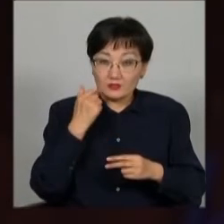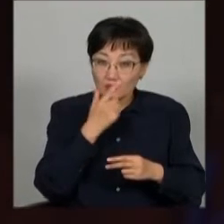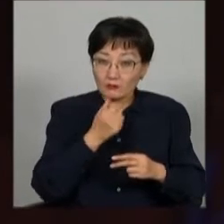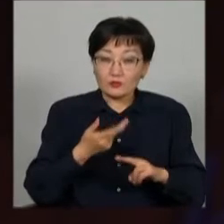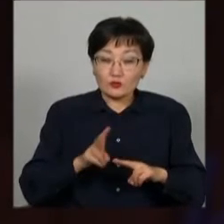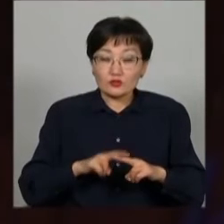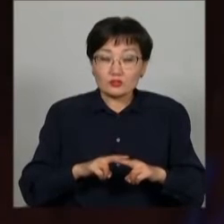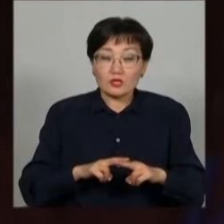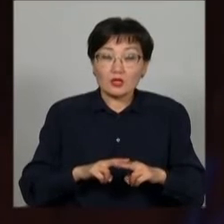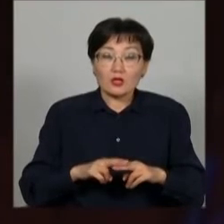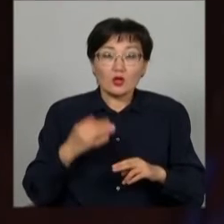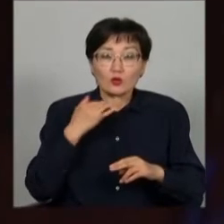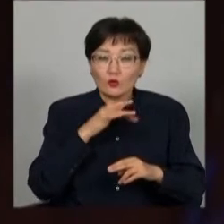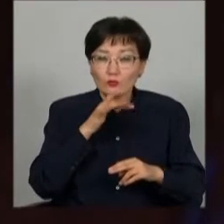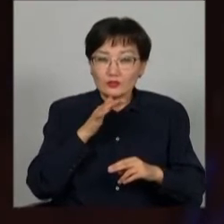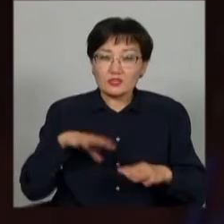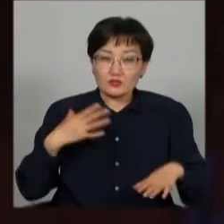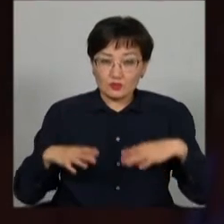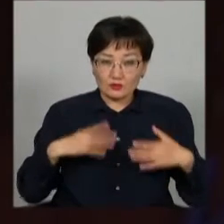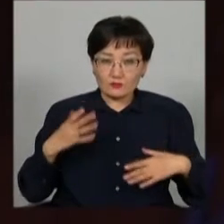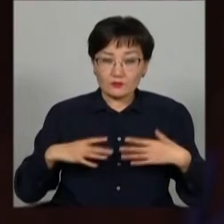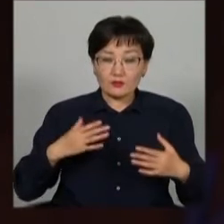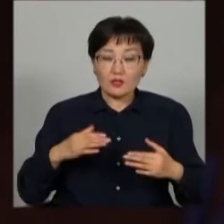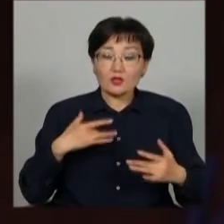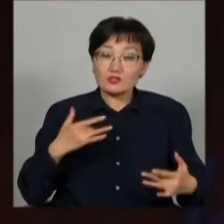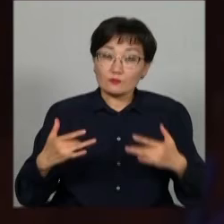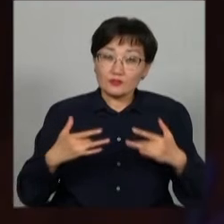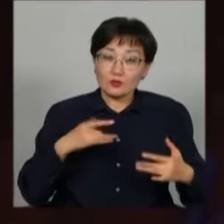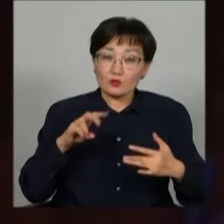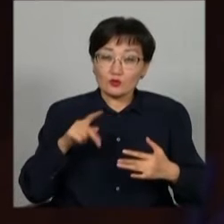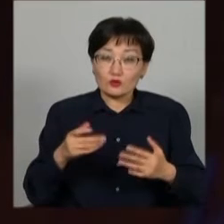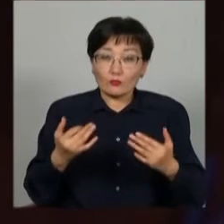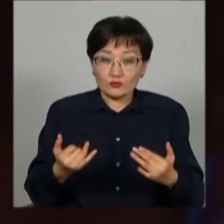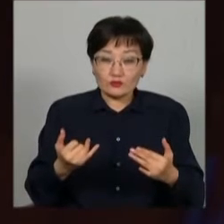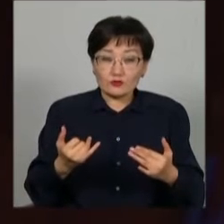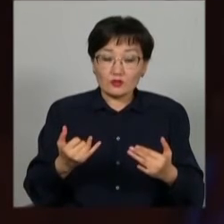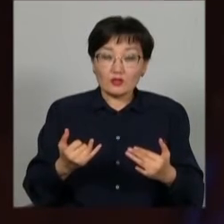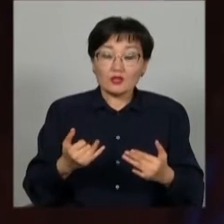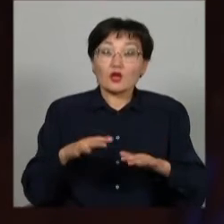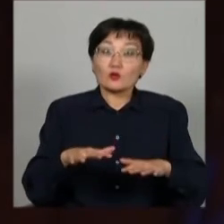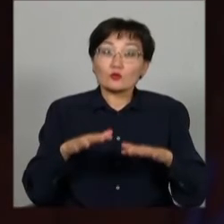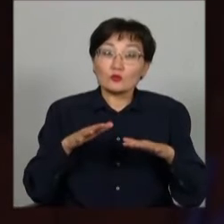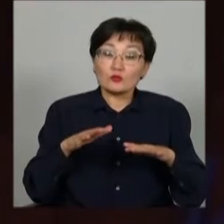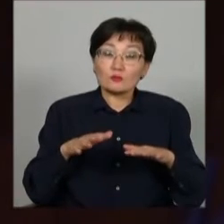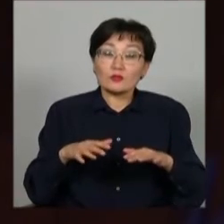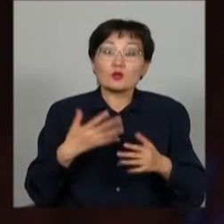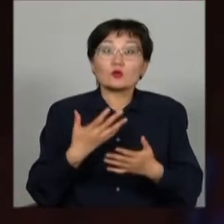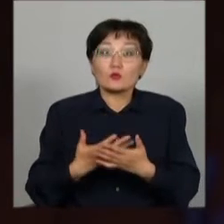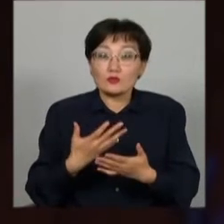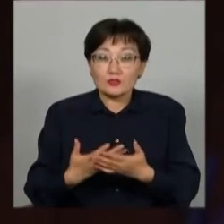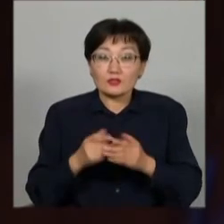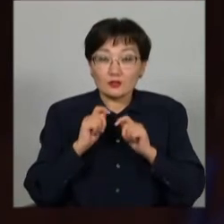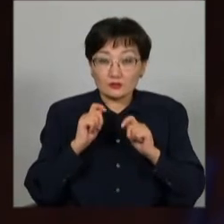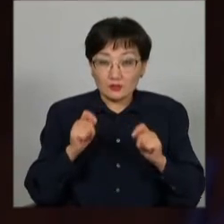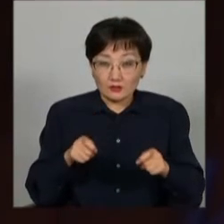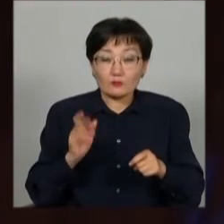Себебі қанша уақыт бойы дайындалған спектакльдің рөлдің бүгін көрерменге тай-тай басып аттанатын